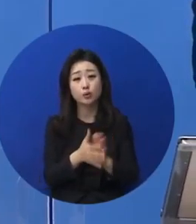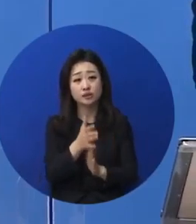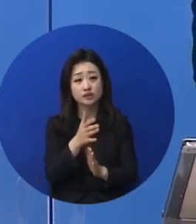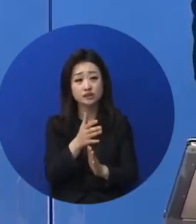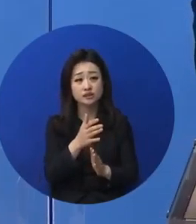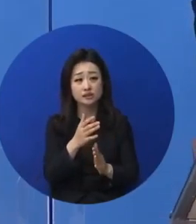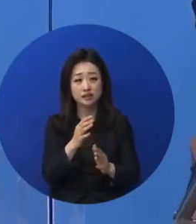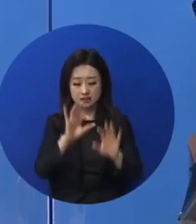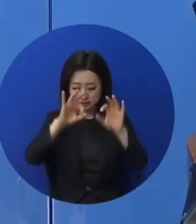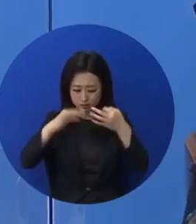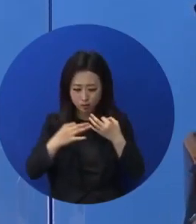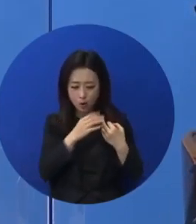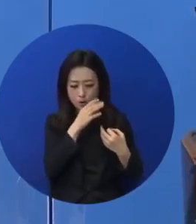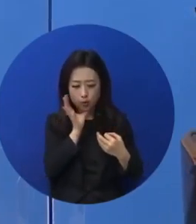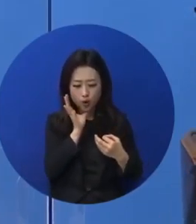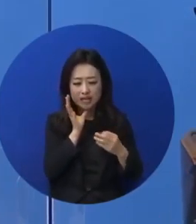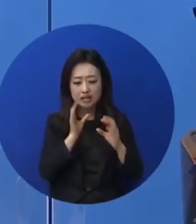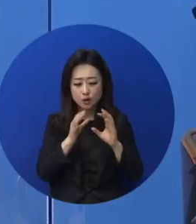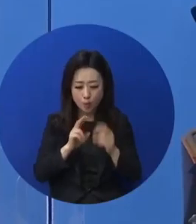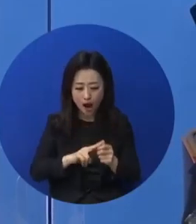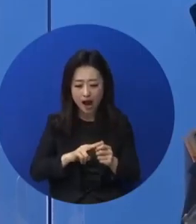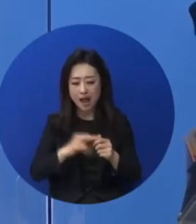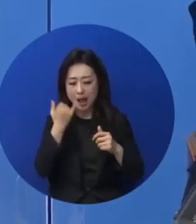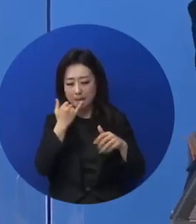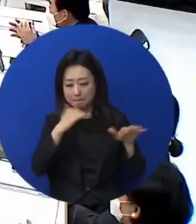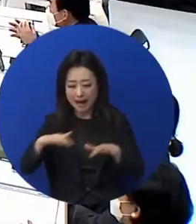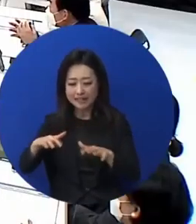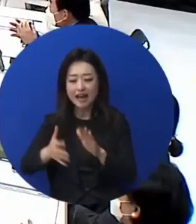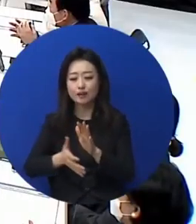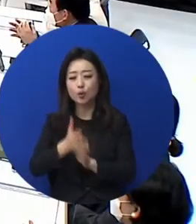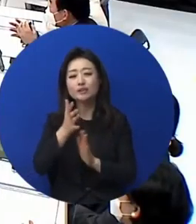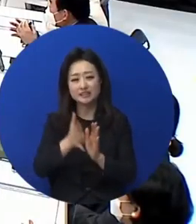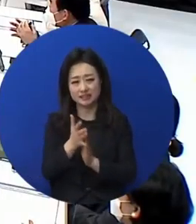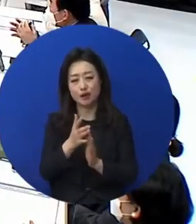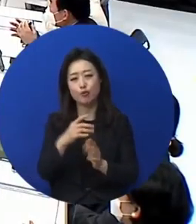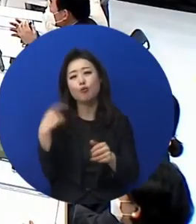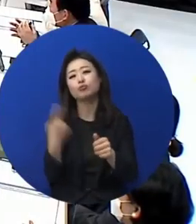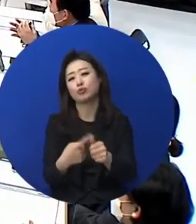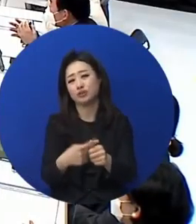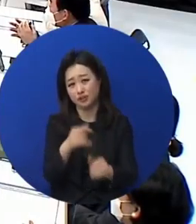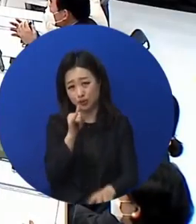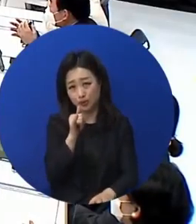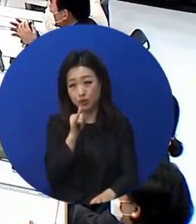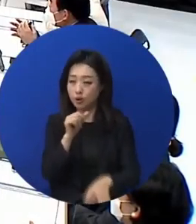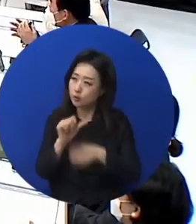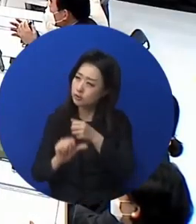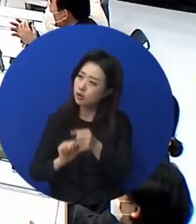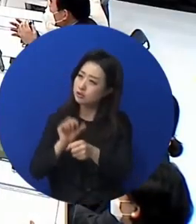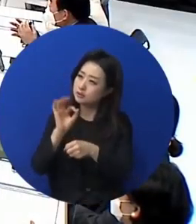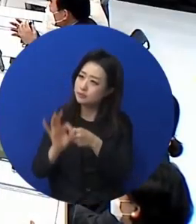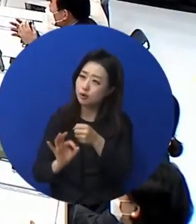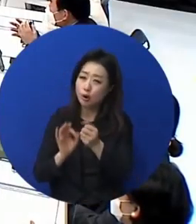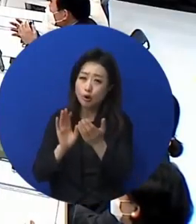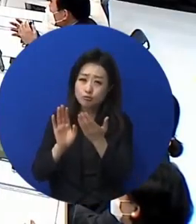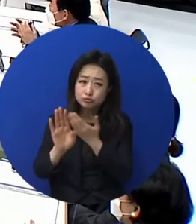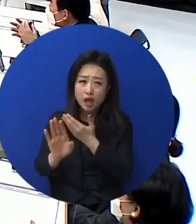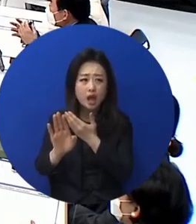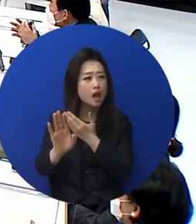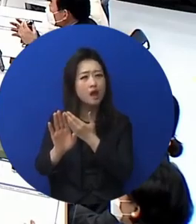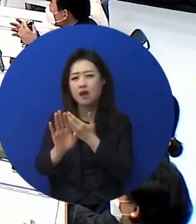바다의 도시다 이렇게까지 자조를 하겠습니까? 이대로 가면은 한 5년, 10년 뒤에는 어떤 처방을